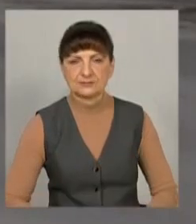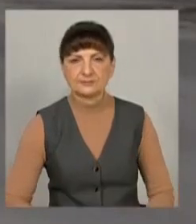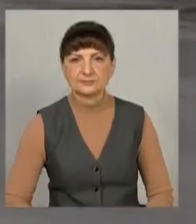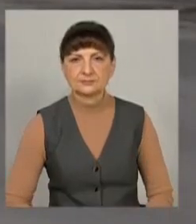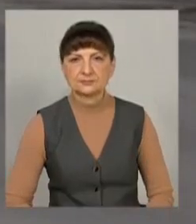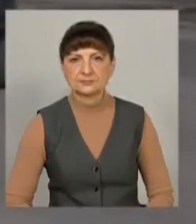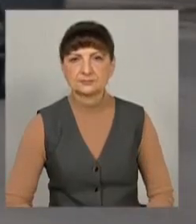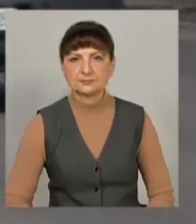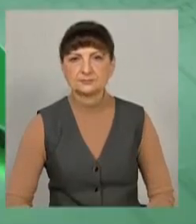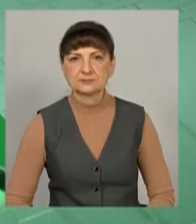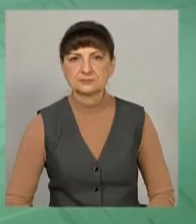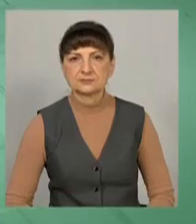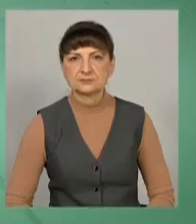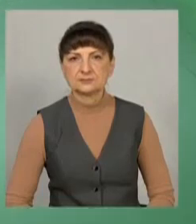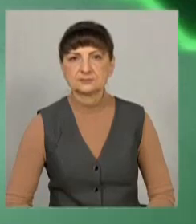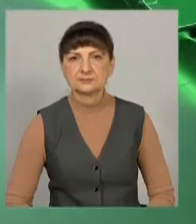Диаса Махамбетова.